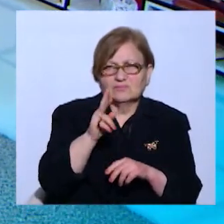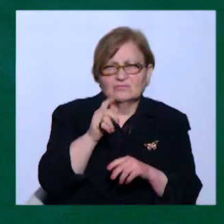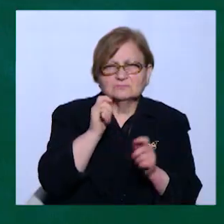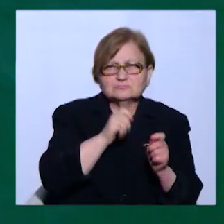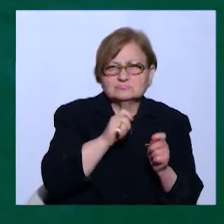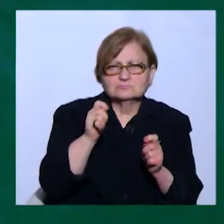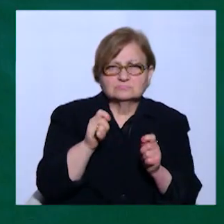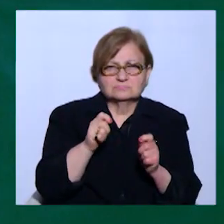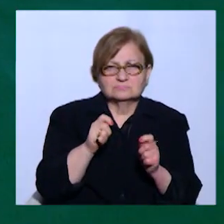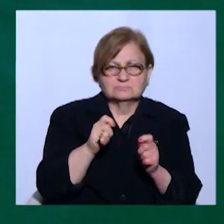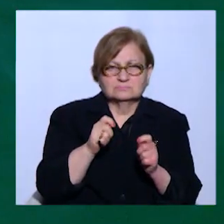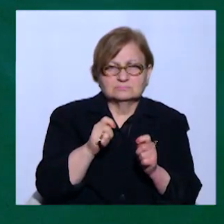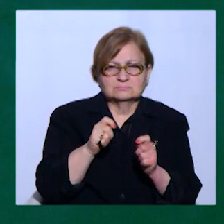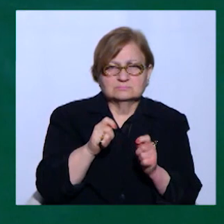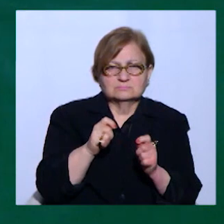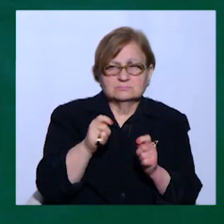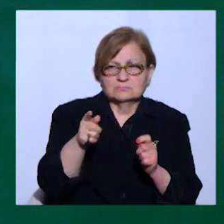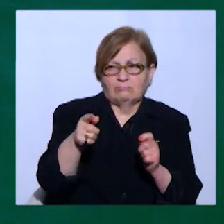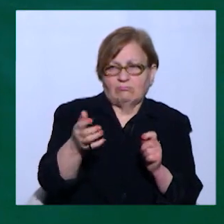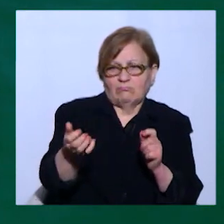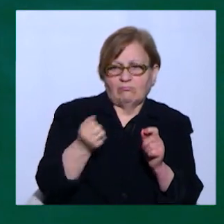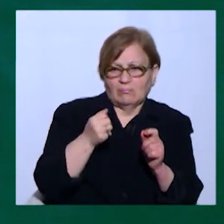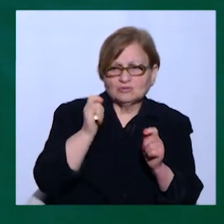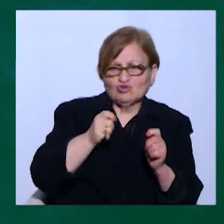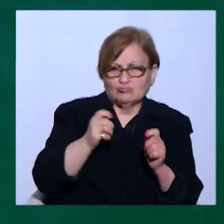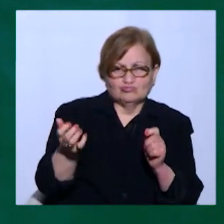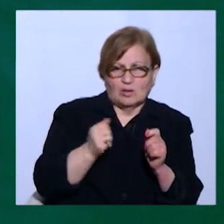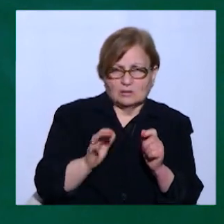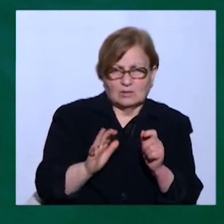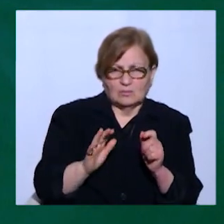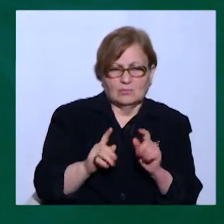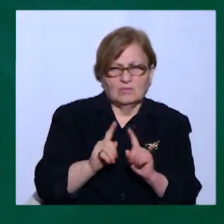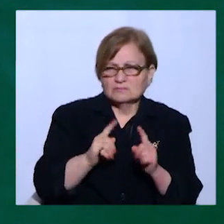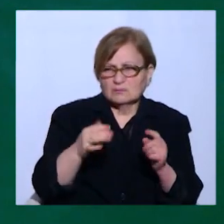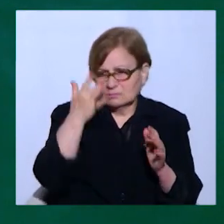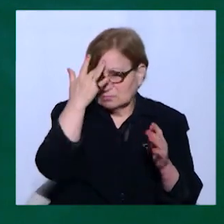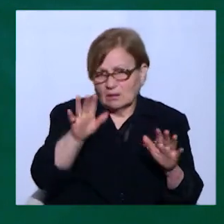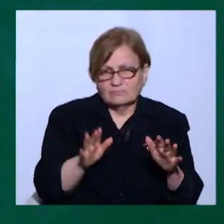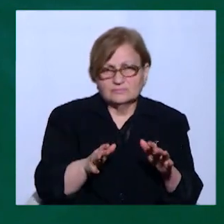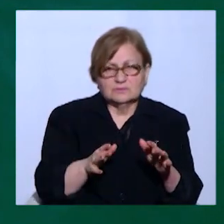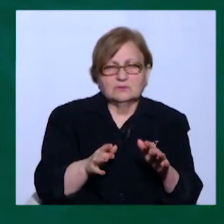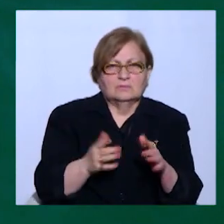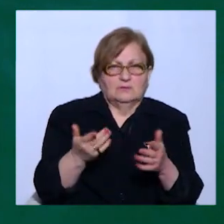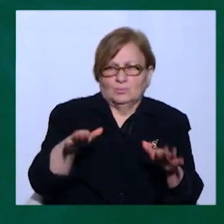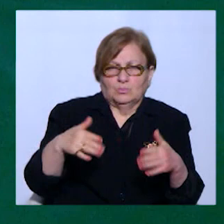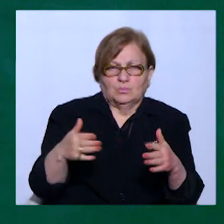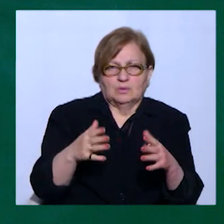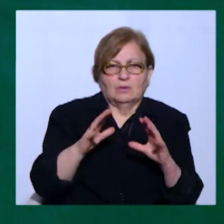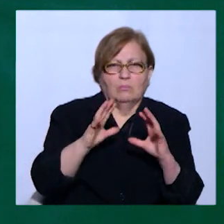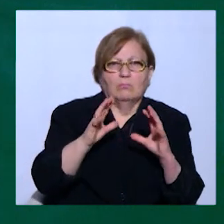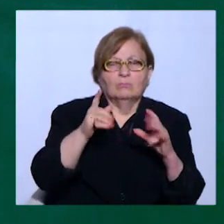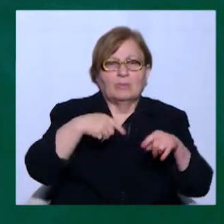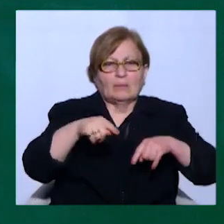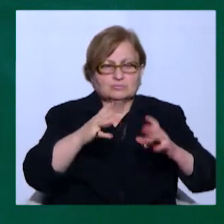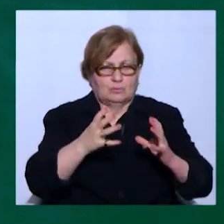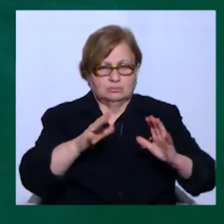რაღაცა და არ აიღო ის დაცგა ხელში. არ მოკიდოებს ახელოს ინსტრუმენტს ხელი. არ აიღო ბურთი და არ გახვიდებოდა